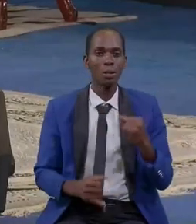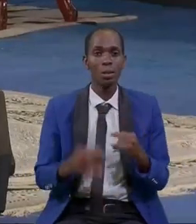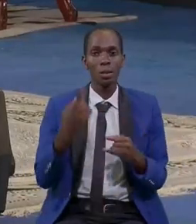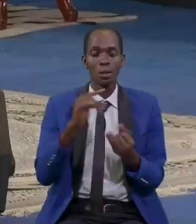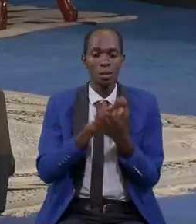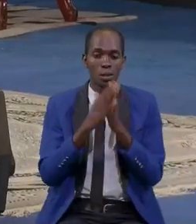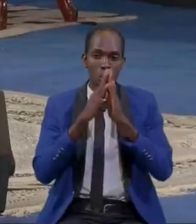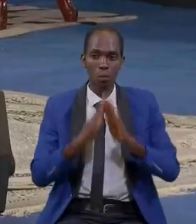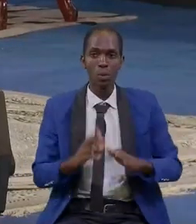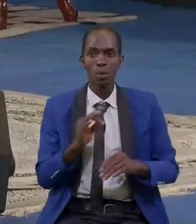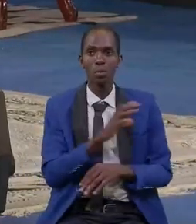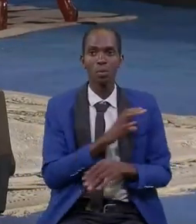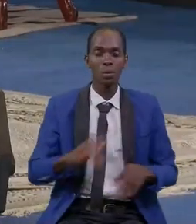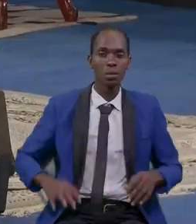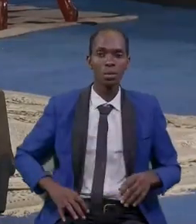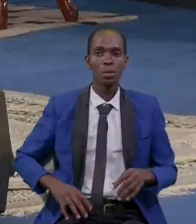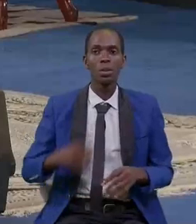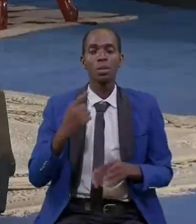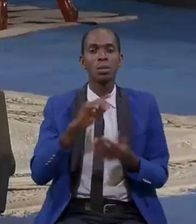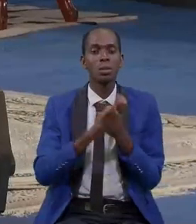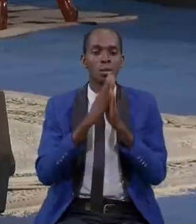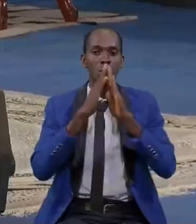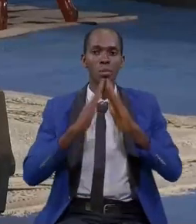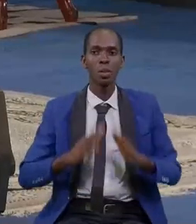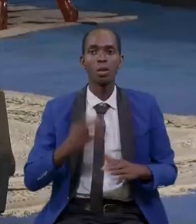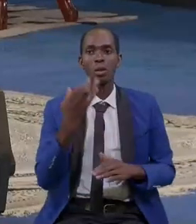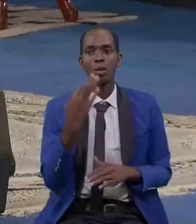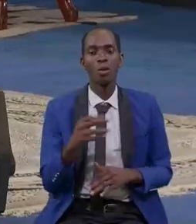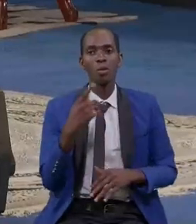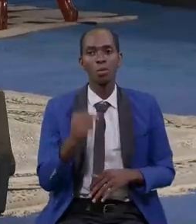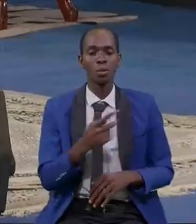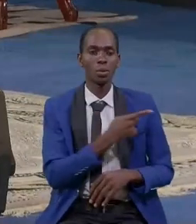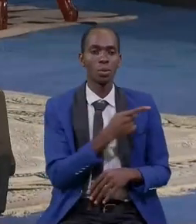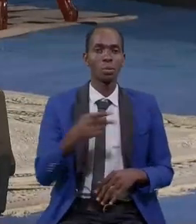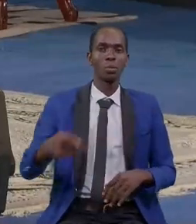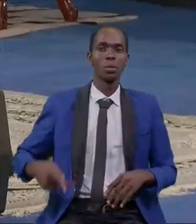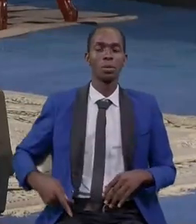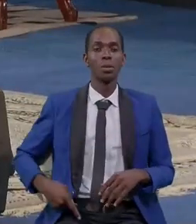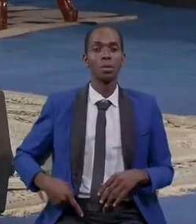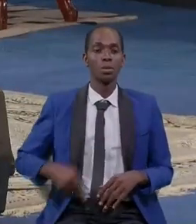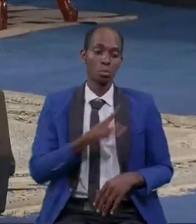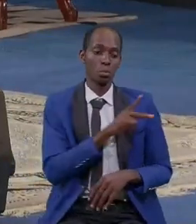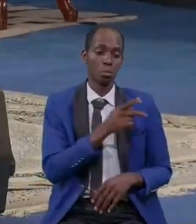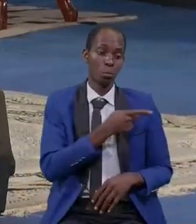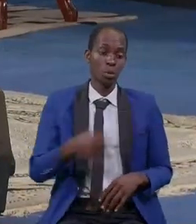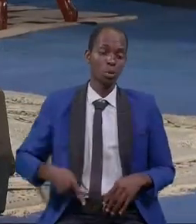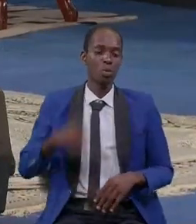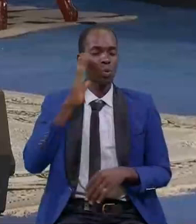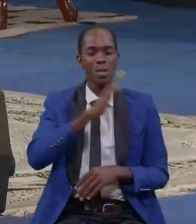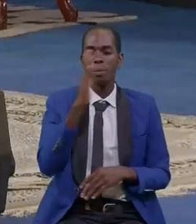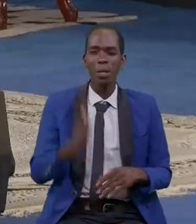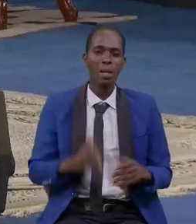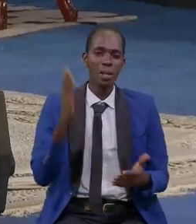à son royaume. La paix de Christ, la paix du prince ne cessera jamais dans ta